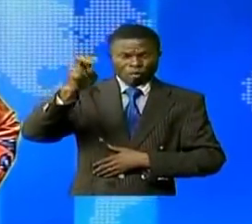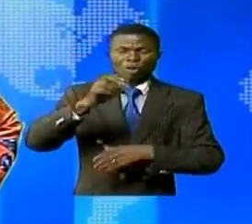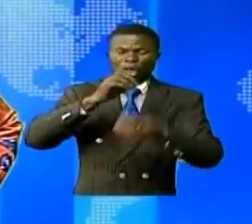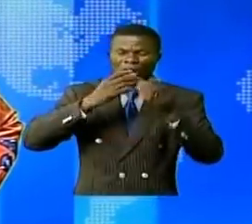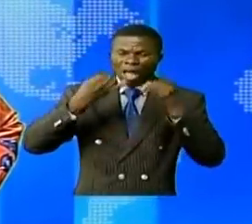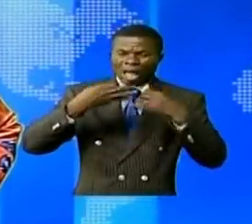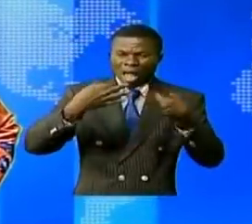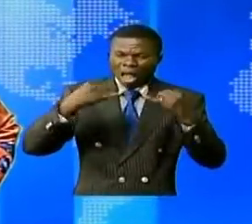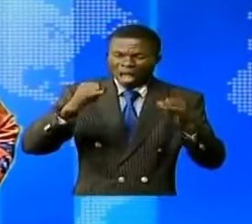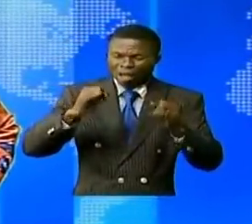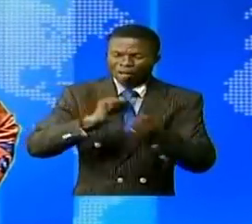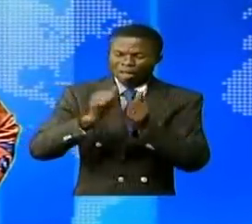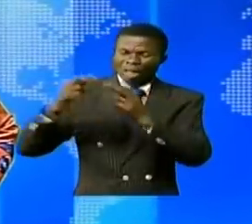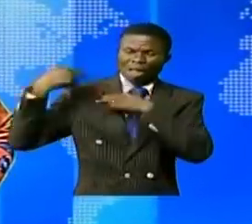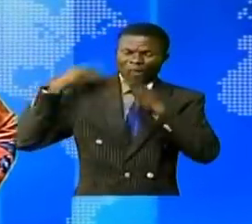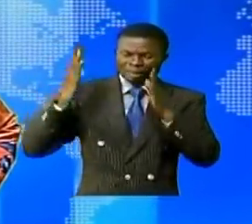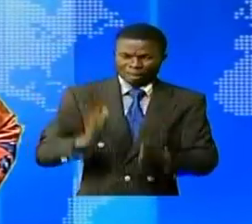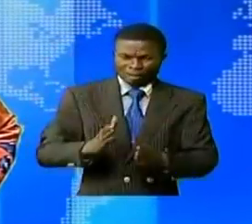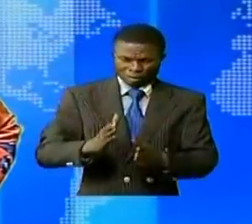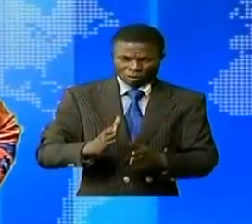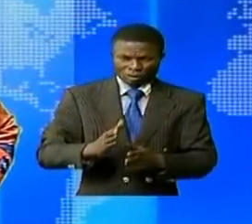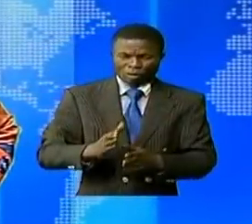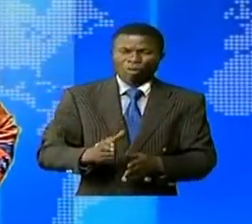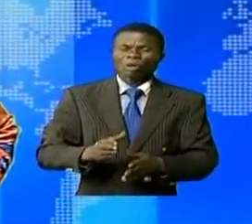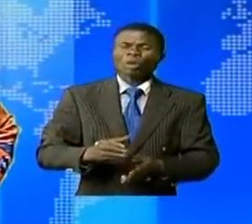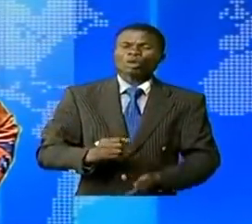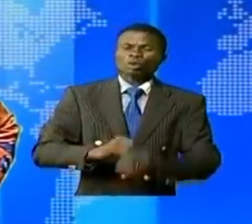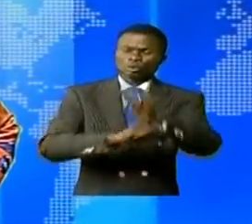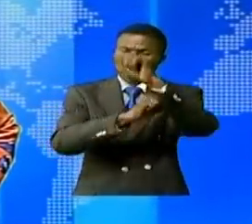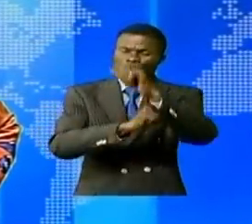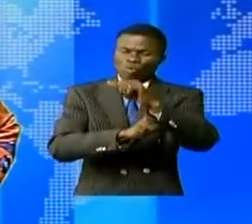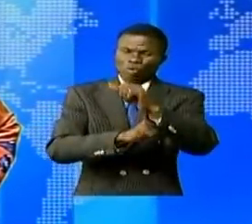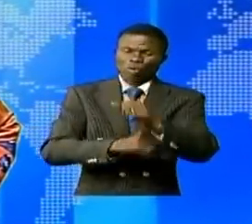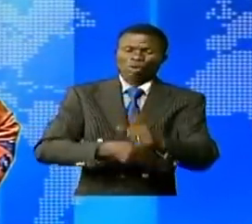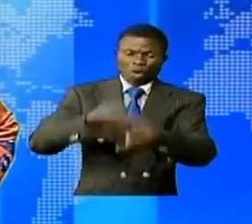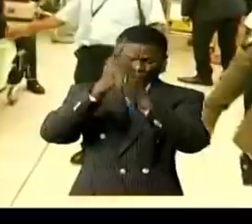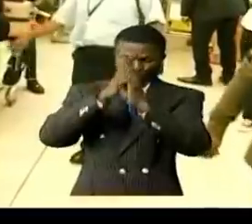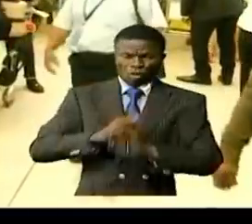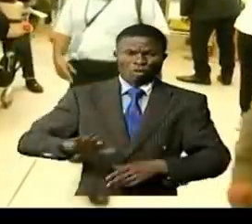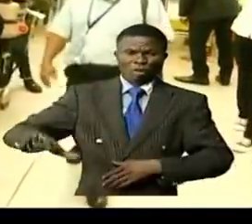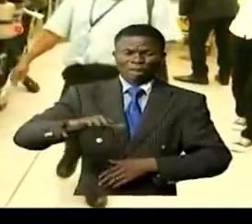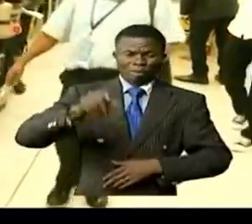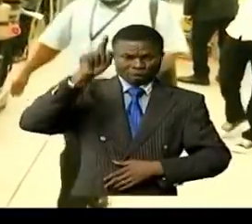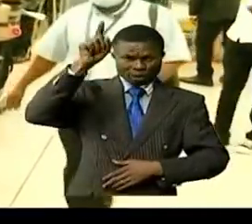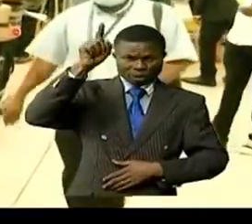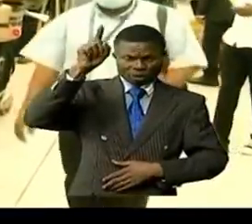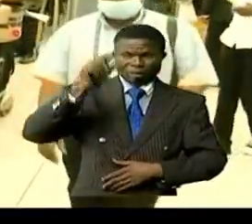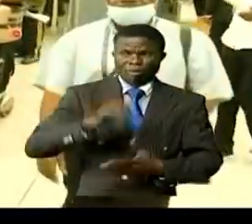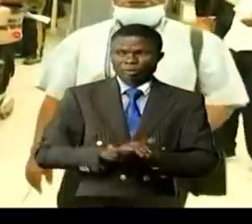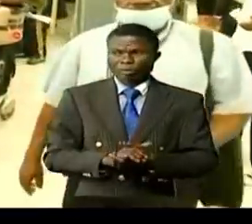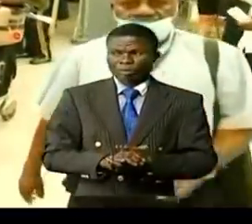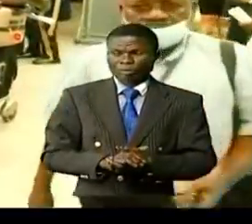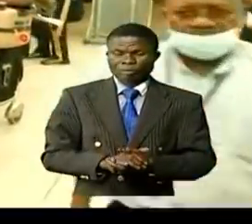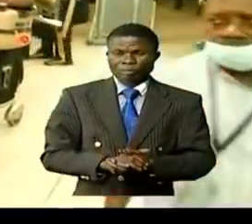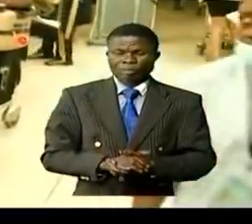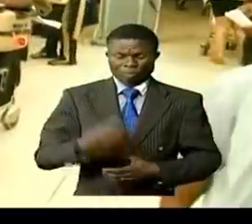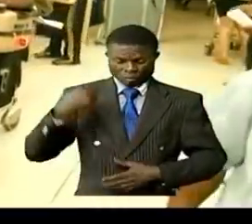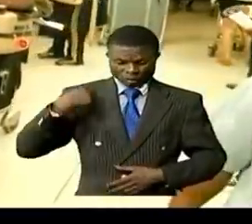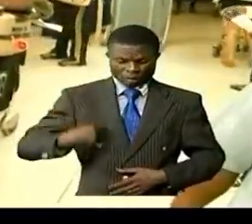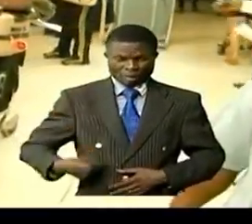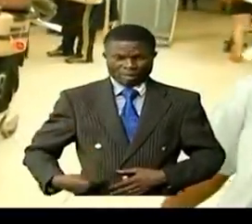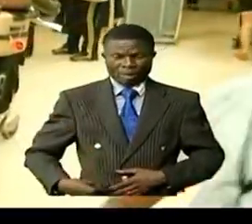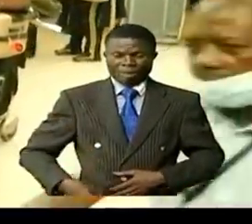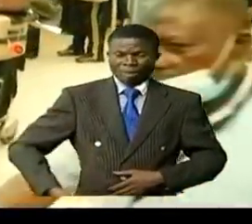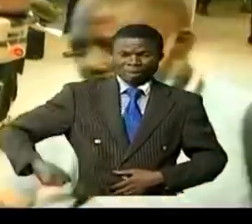sensibilisés sur la responsabilité qu'ils ont de porter haut l'étendard du pays. Regardez. T-shirt, uniforme, bagages en